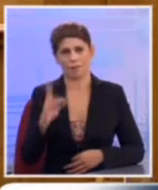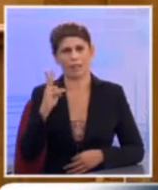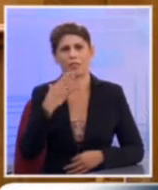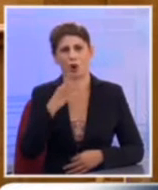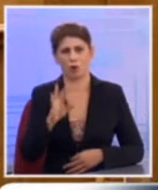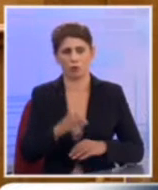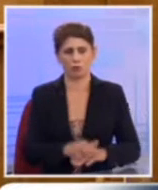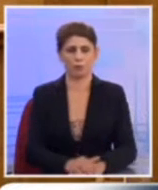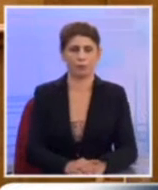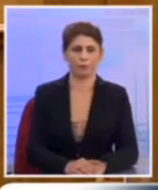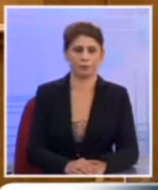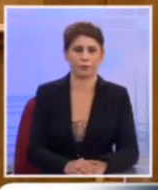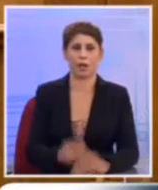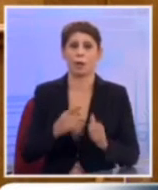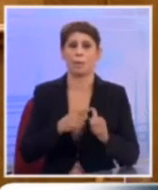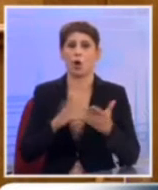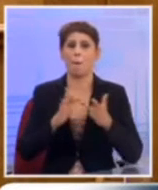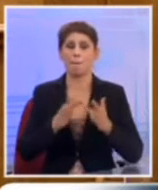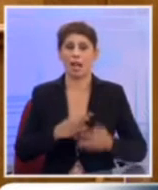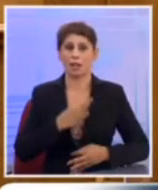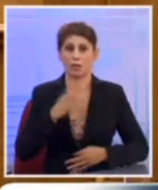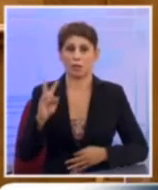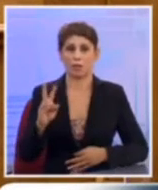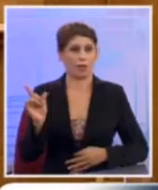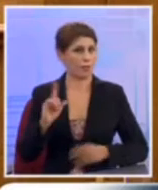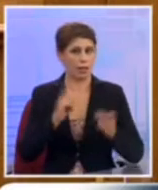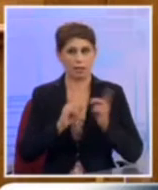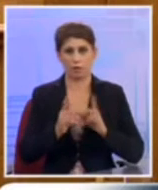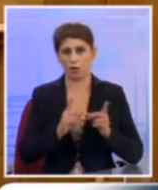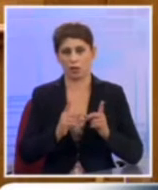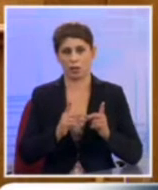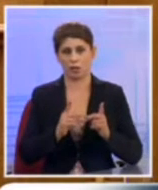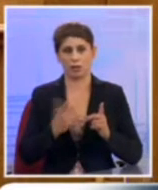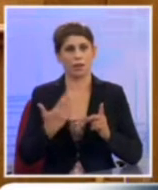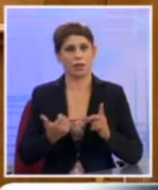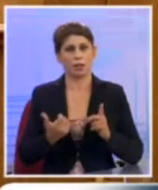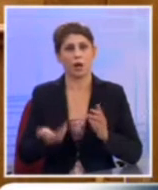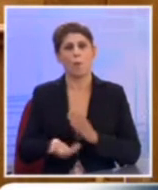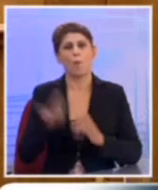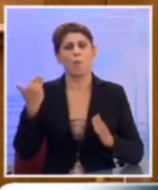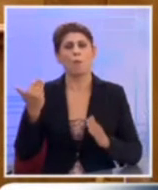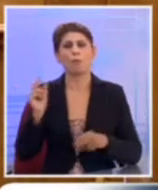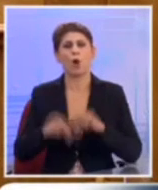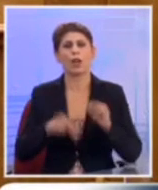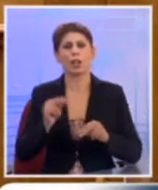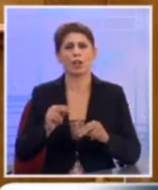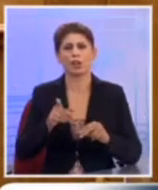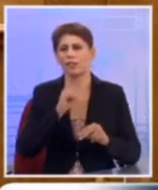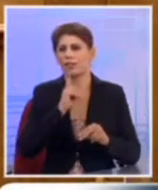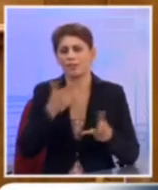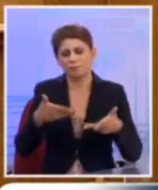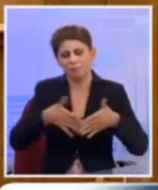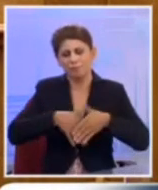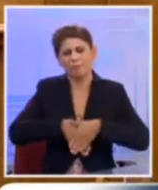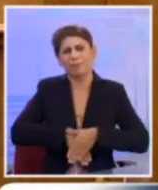λόγους. Πρώτον, το mail του κυρίου Χαρδούβελη δεν είναι συμφωνία. Είναι το προεκλογικό φύλλο οικής της Νέας Δημοκρατίας, το οποίο